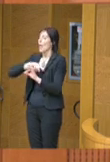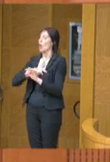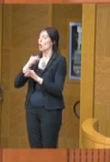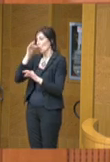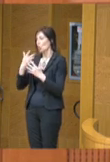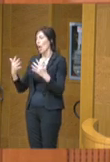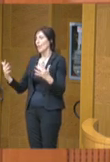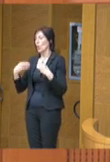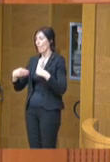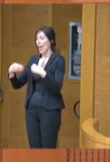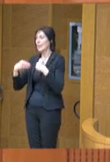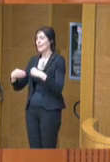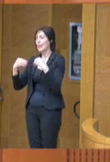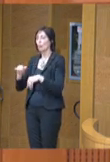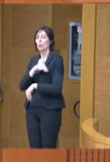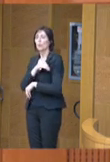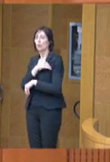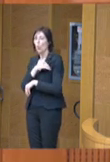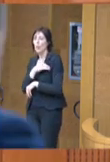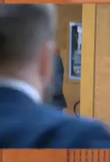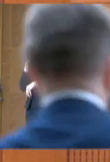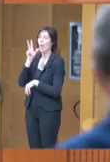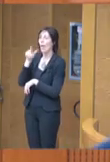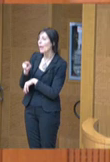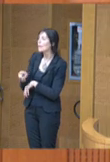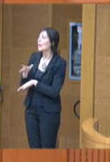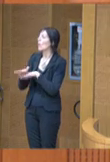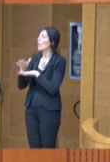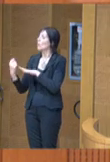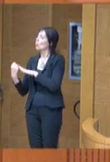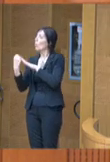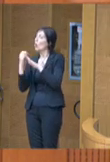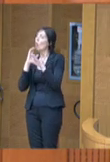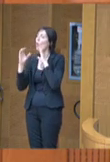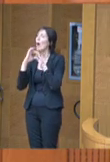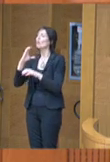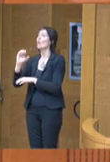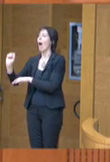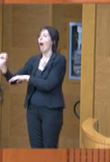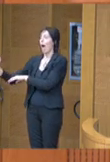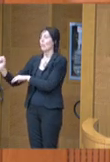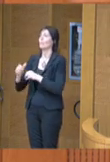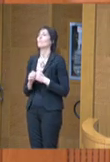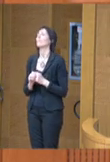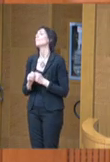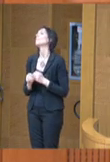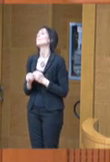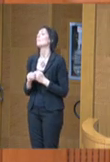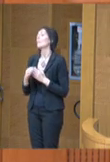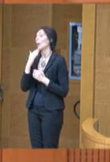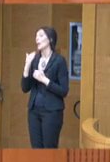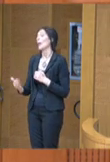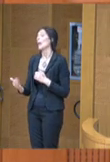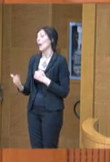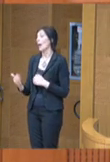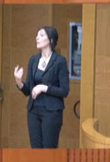a cui hanno partecipato anche gli studenti e le studentesse che utilizzano il supporto della comunicazione aumentativa alternativa.